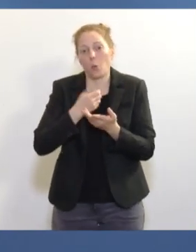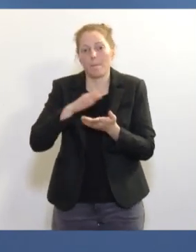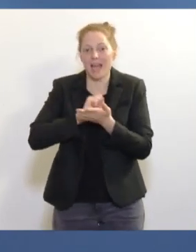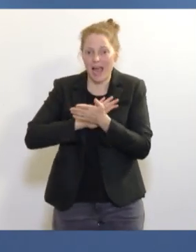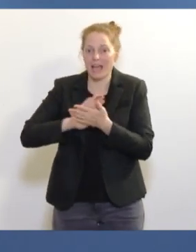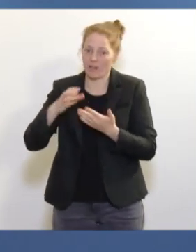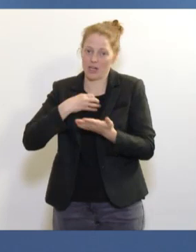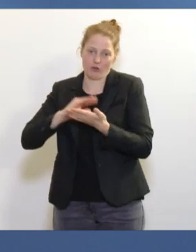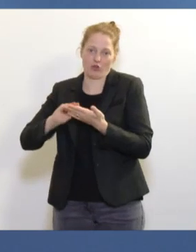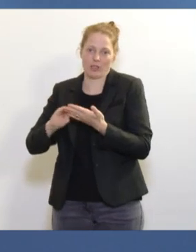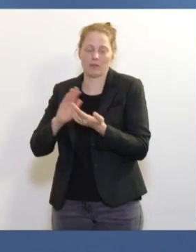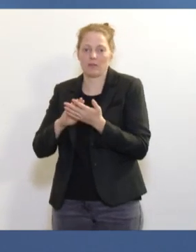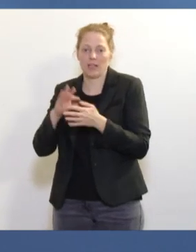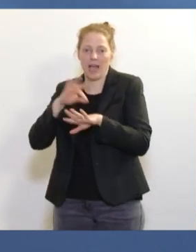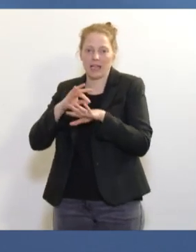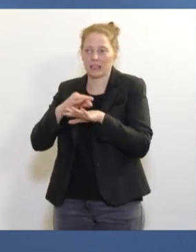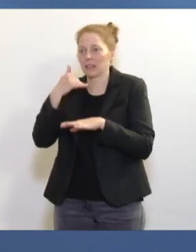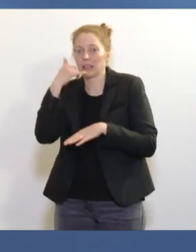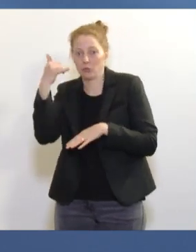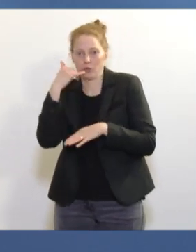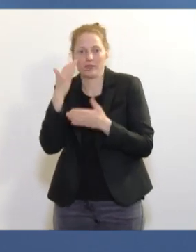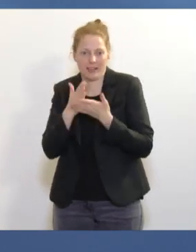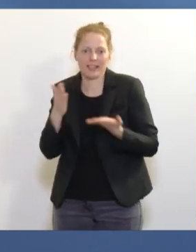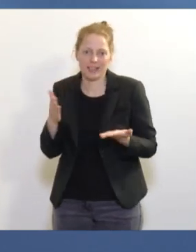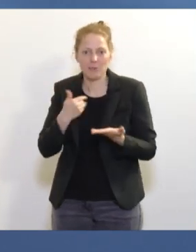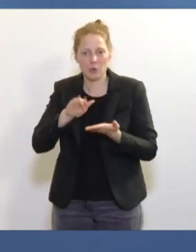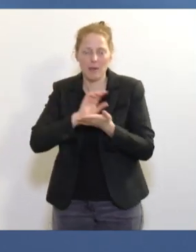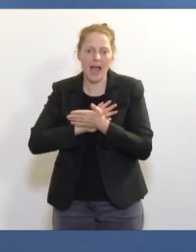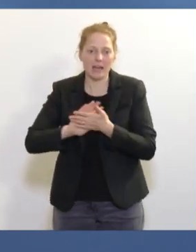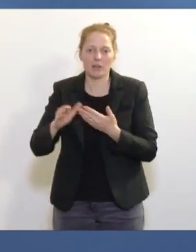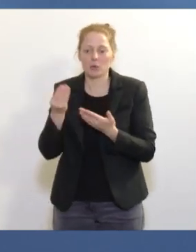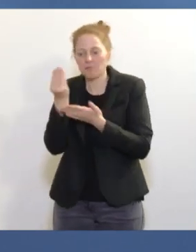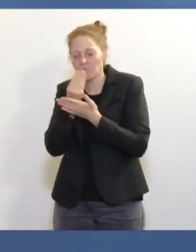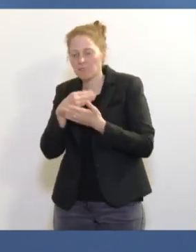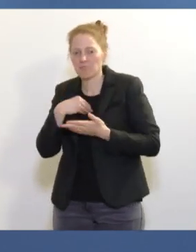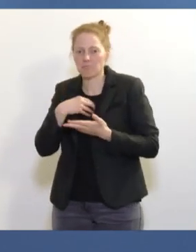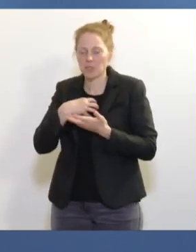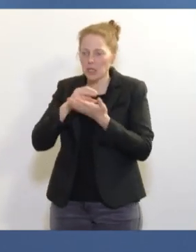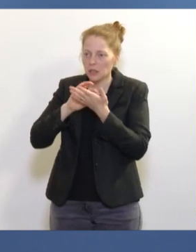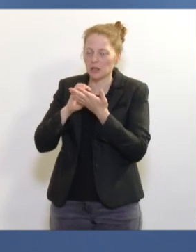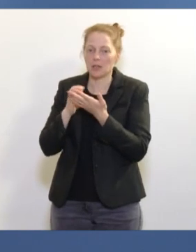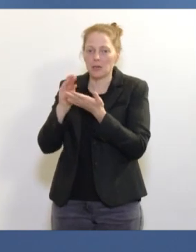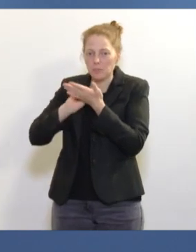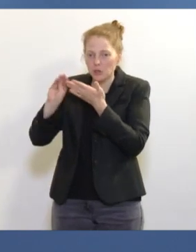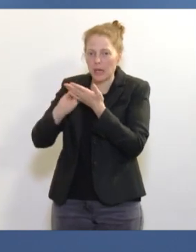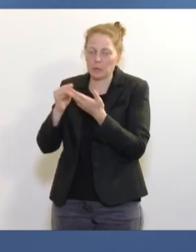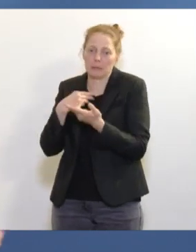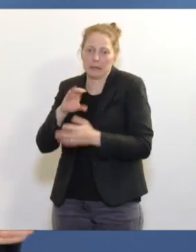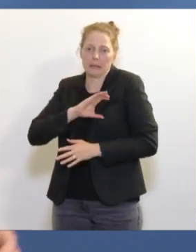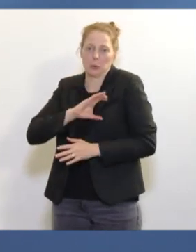zu kriegen, eben weil es durchgeht, bei den Doktor anzurufen und dann seine Symptome zu beschreiben und dann ein bisschen Chance, dass man noch einen